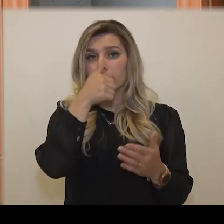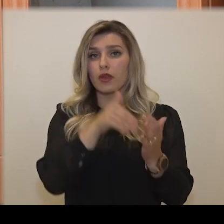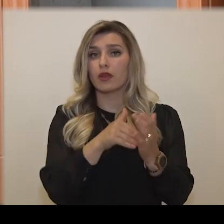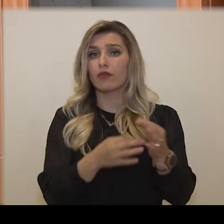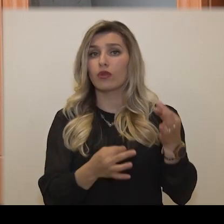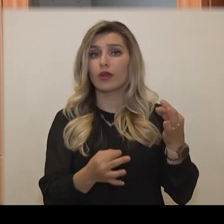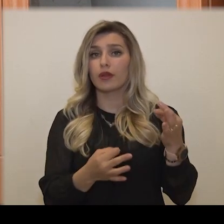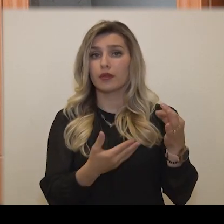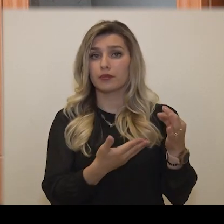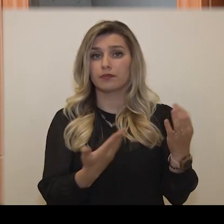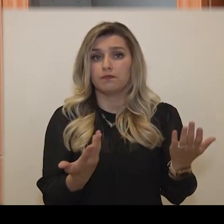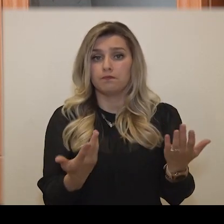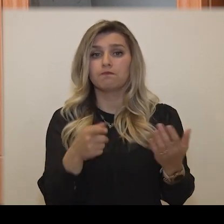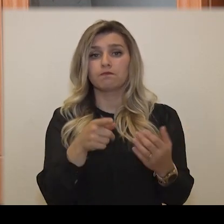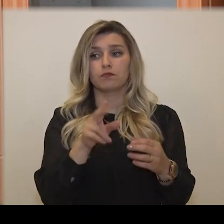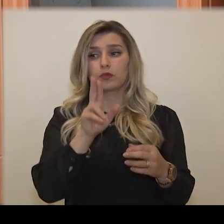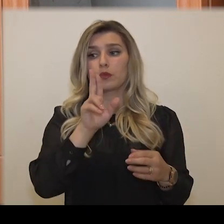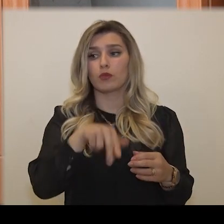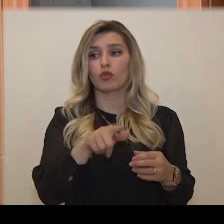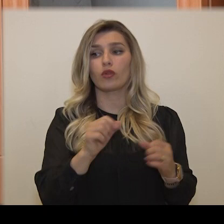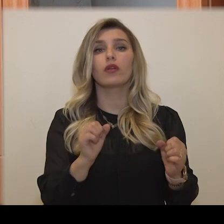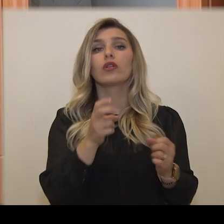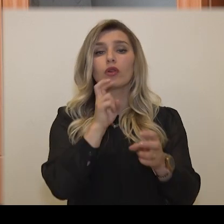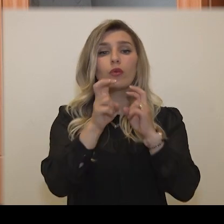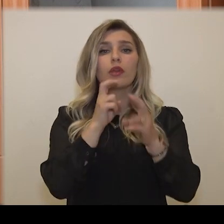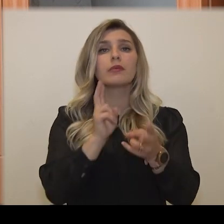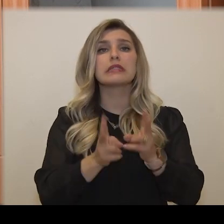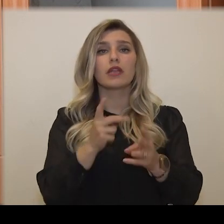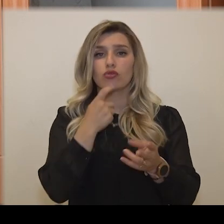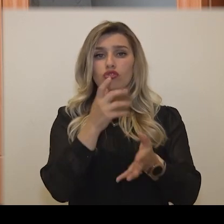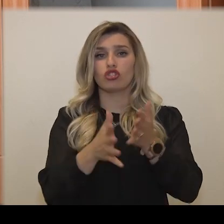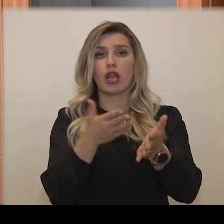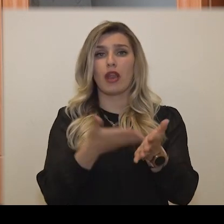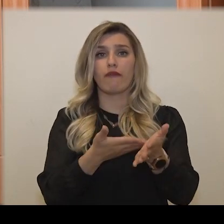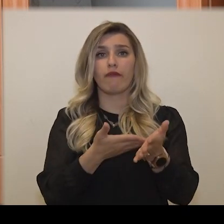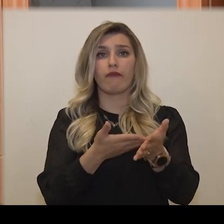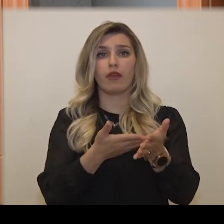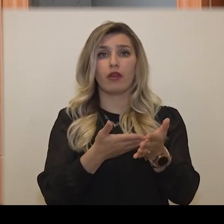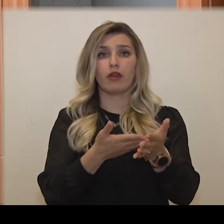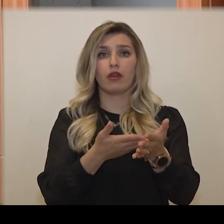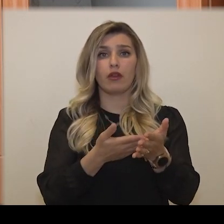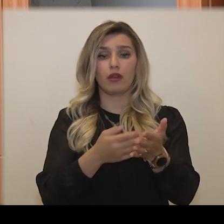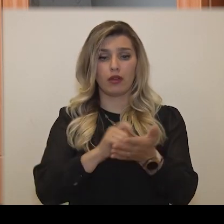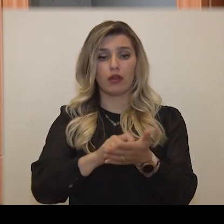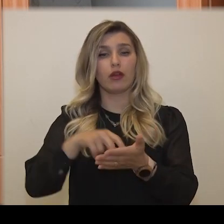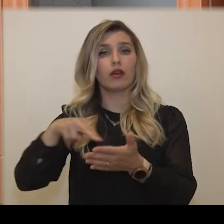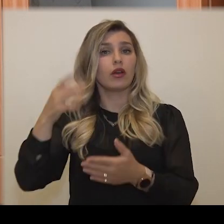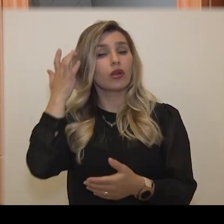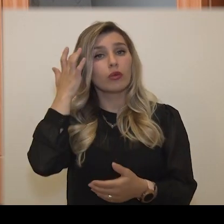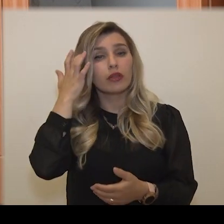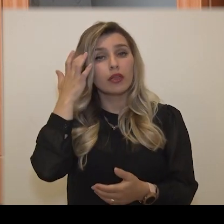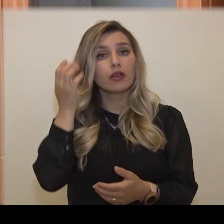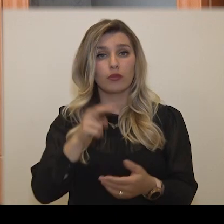thotë me shkrim, sepse natyrisht ta komunikojnë nëpërmjet gjuhës së shenjave, do të thonë duarve, gishtrinjeve. Kjo